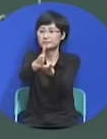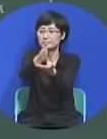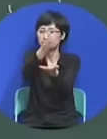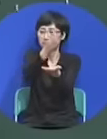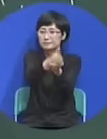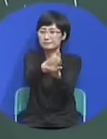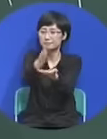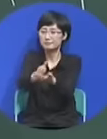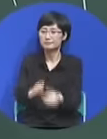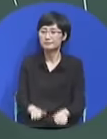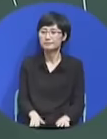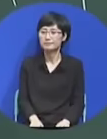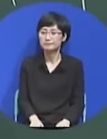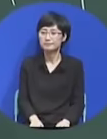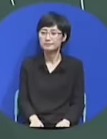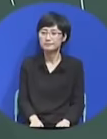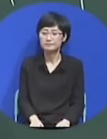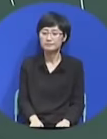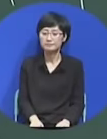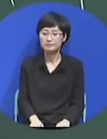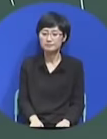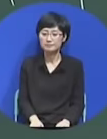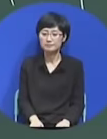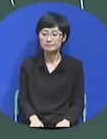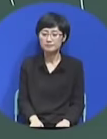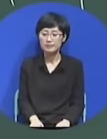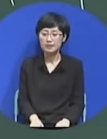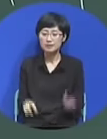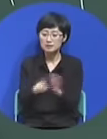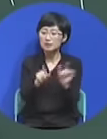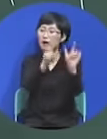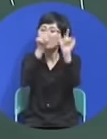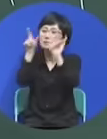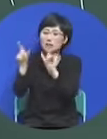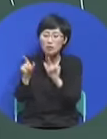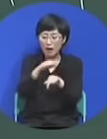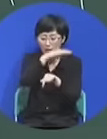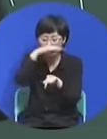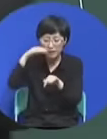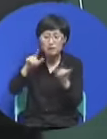다들 흠이 있는데 그거 가지고 맨날 너무 그럼 어떻게 신앙생활 되느냐 말이죠.